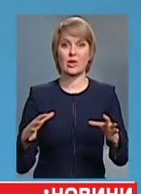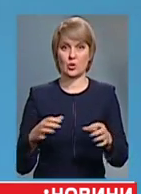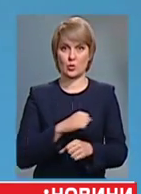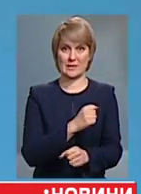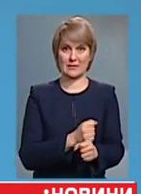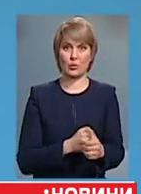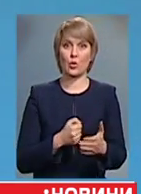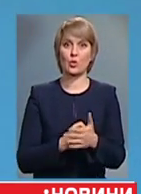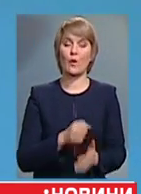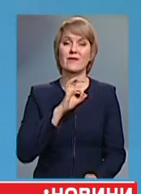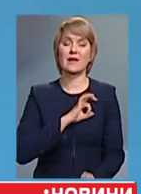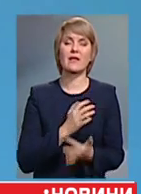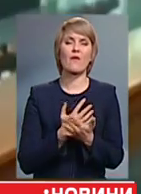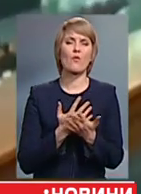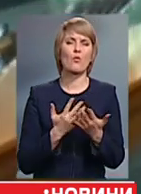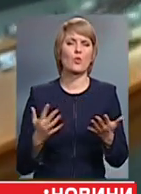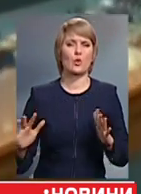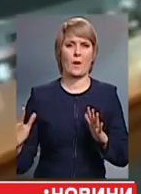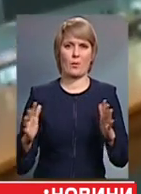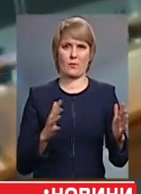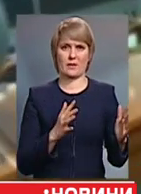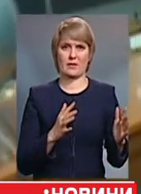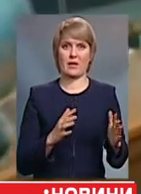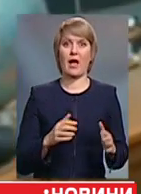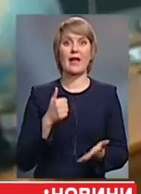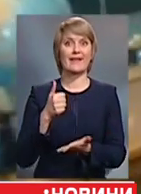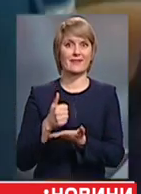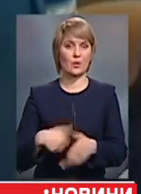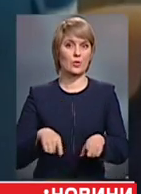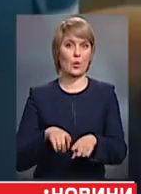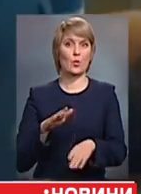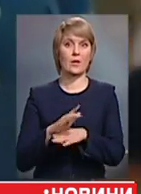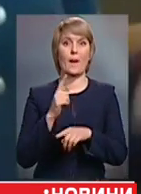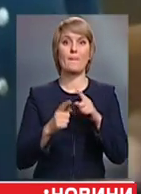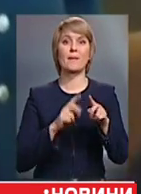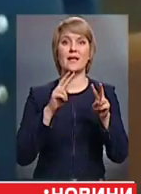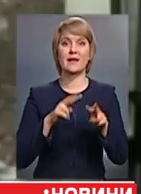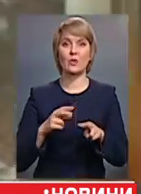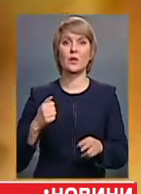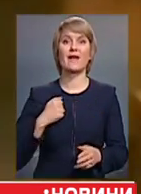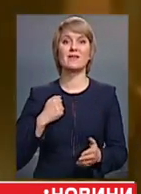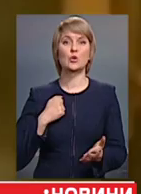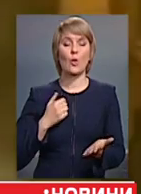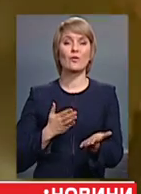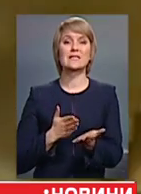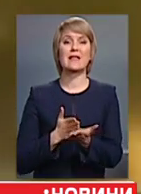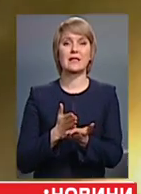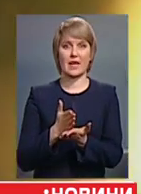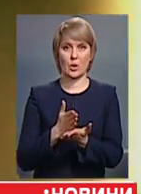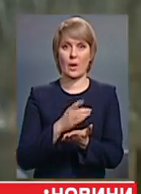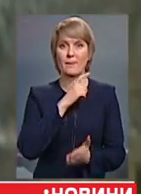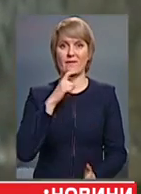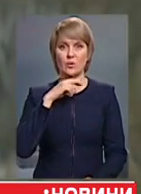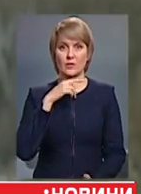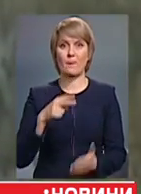це повідомило Південно-Корейське державне агентство Yonhap. Диктатор також наказав переглянути військову стратегію Північної Кореї. Вона